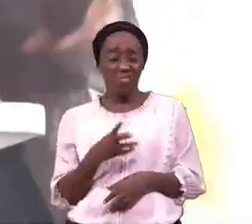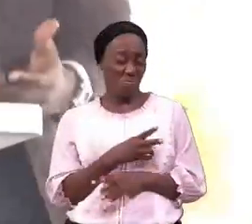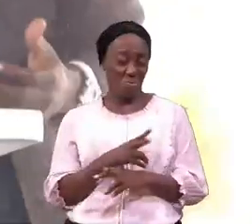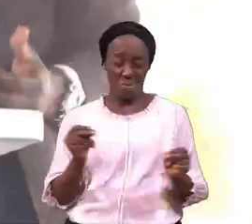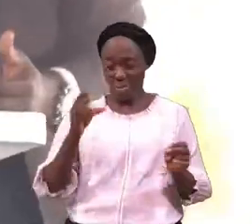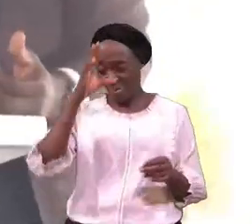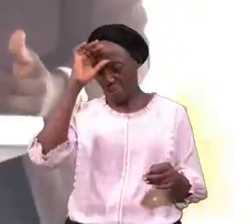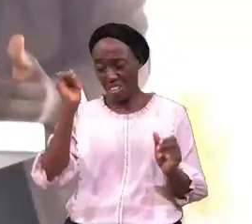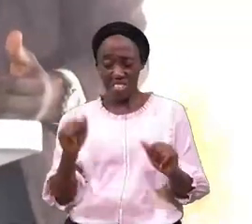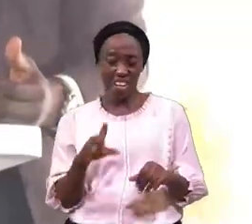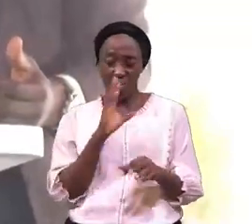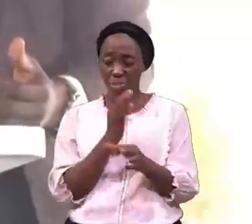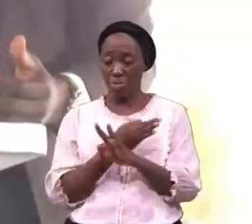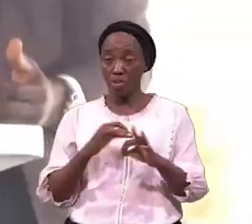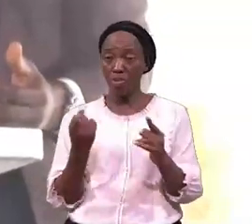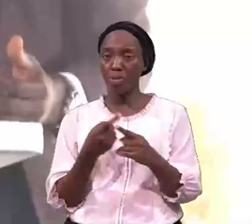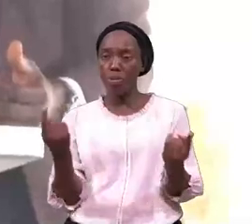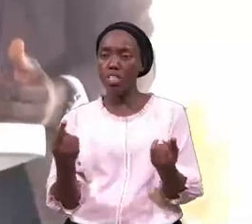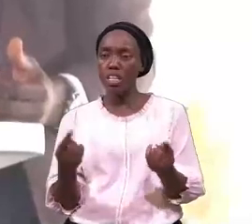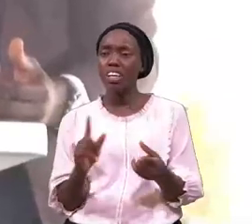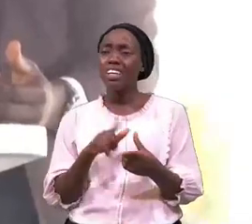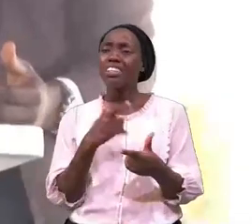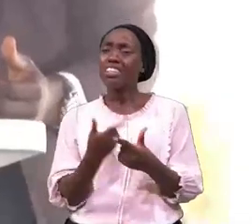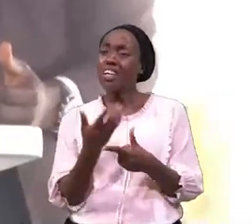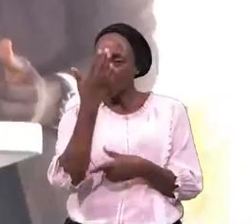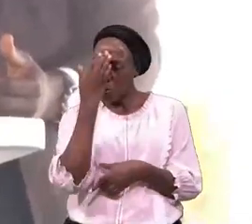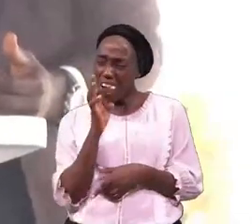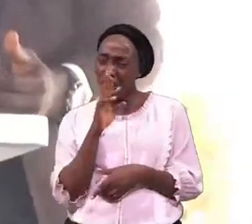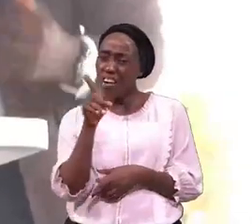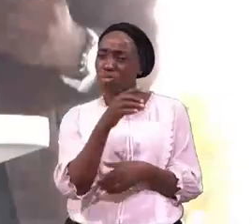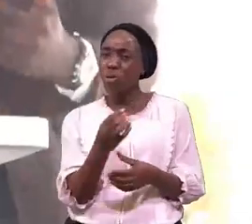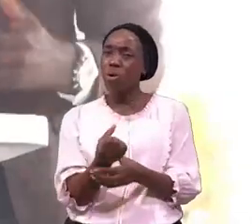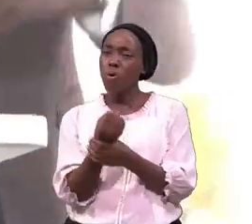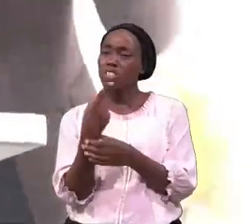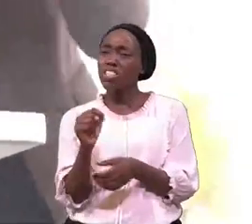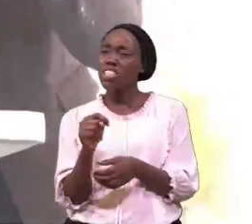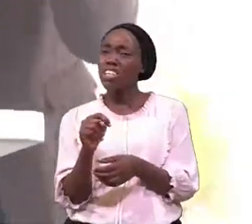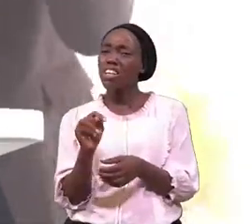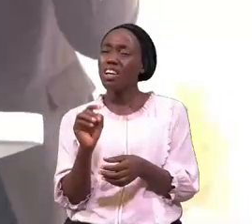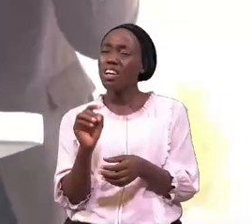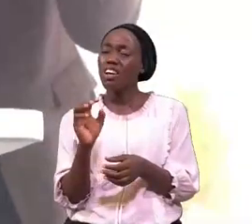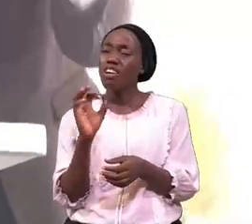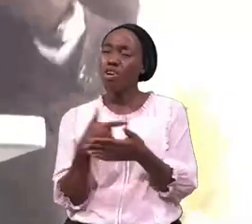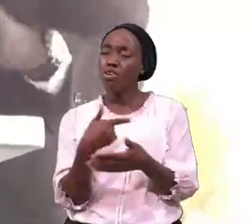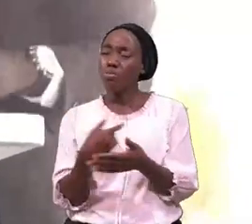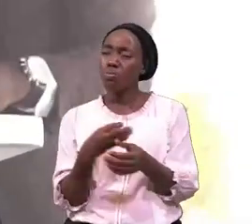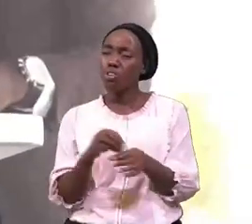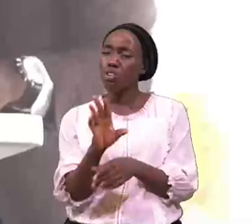péché. Pourquoi est-ce que tu as-tu l'évangile dans ta main?